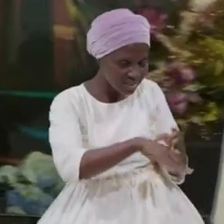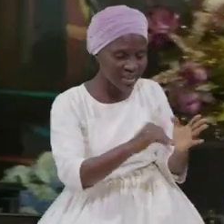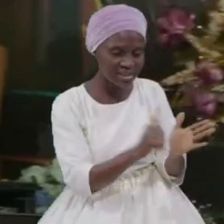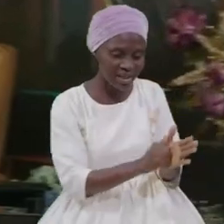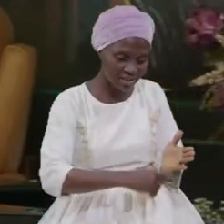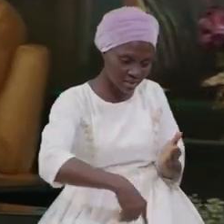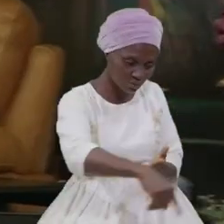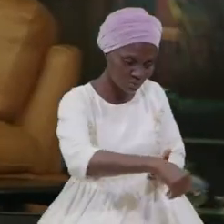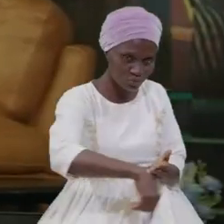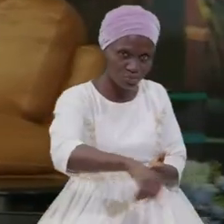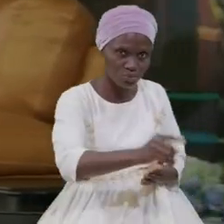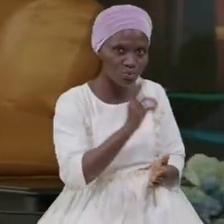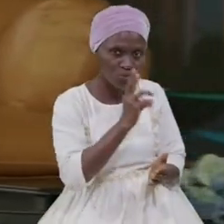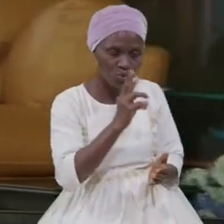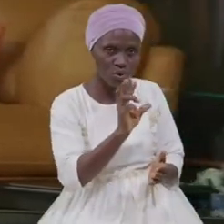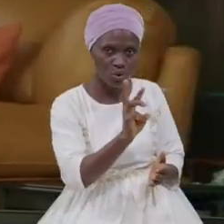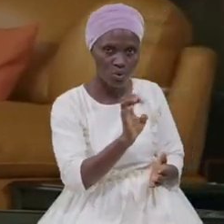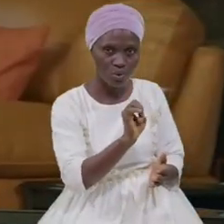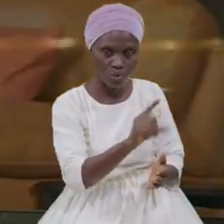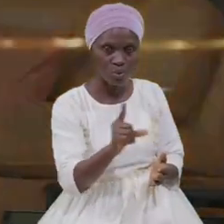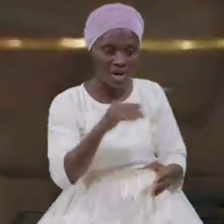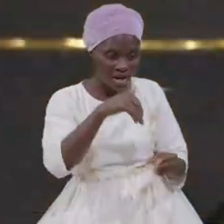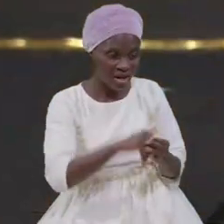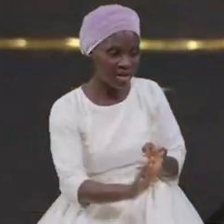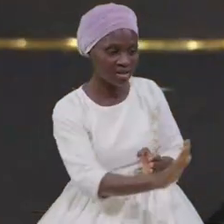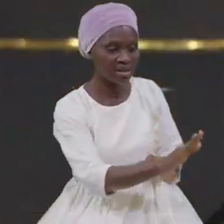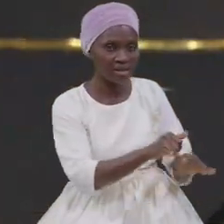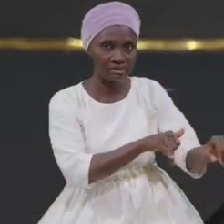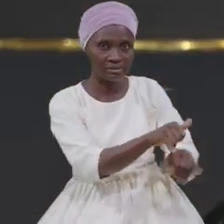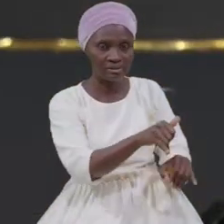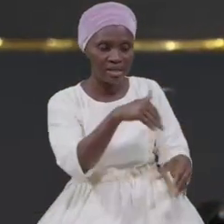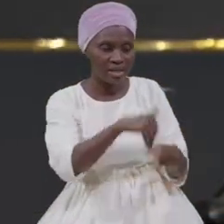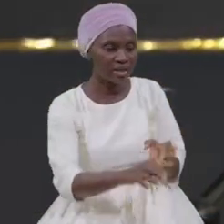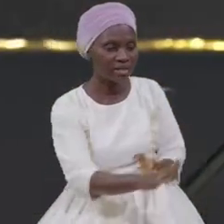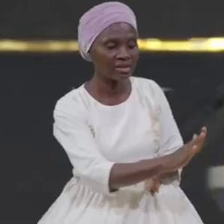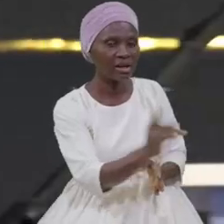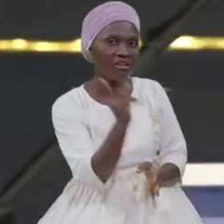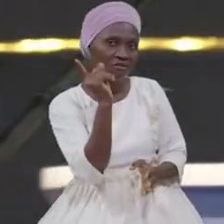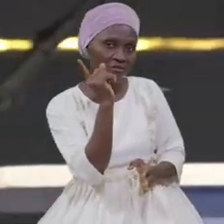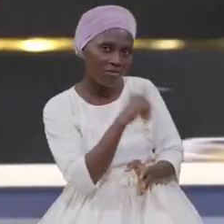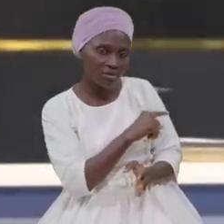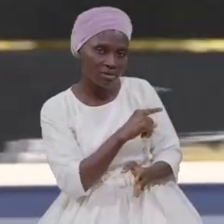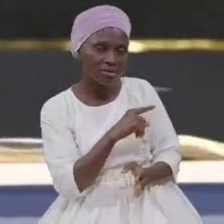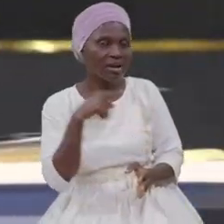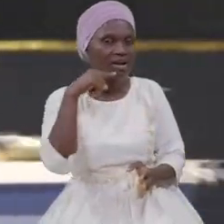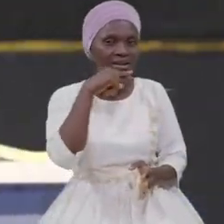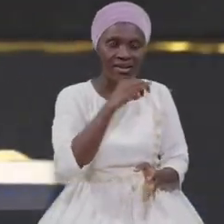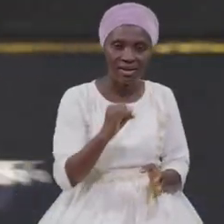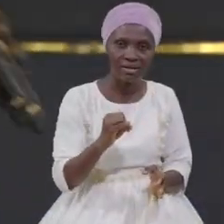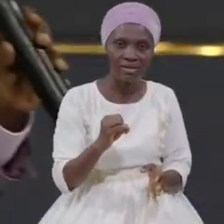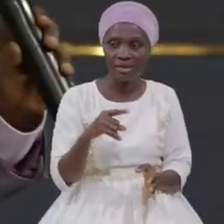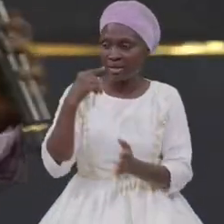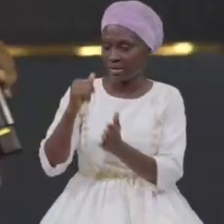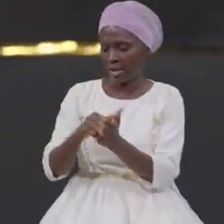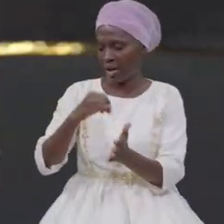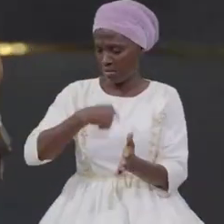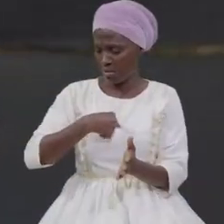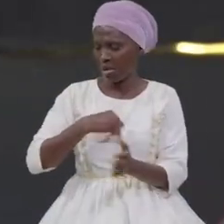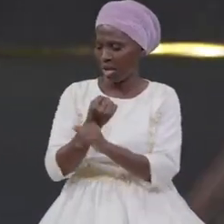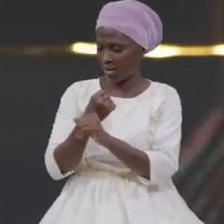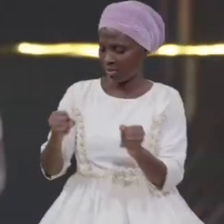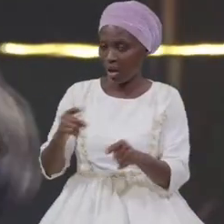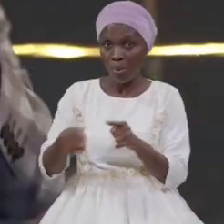toujours dans leur tromperie, dans leur fausseté et dans les mensonges. Je suis sauvé, et ils sont